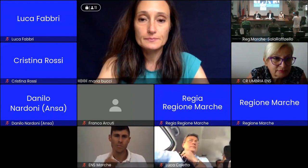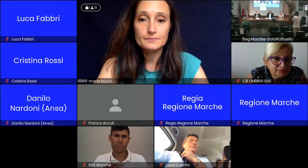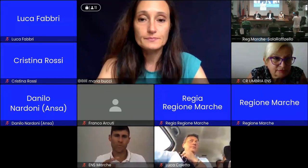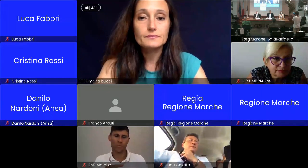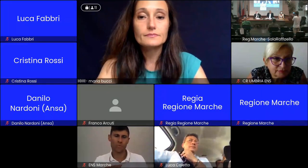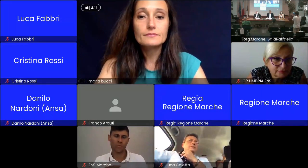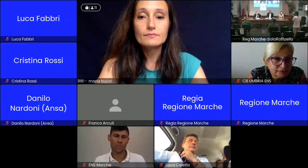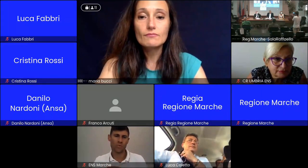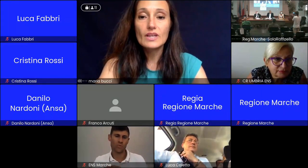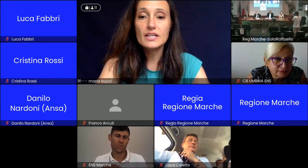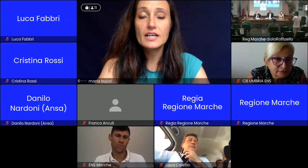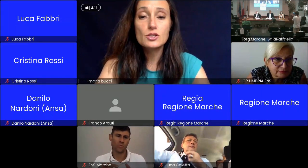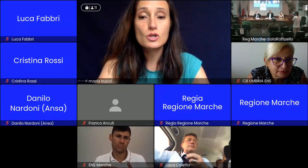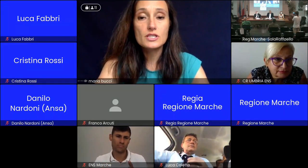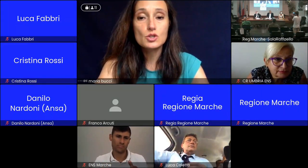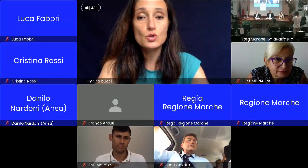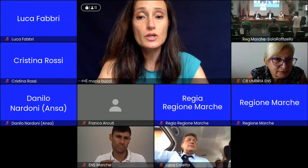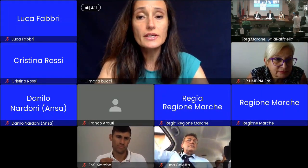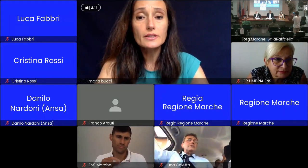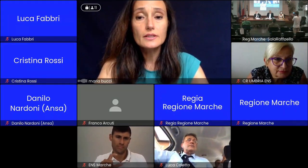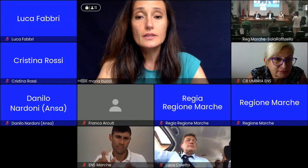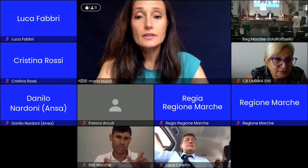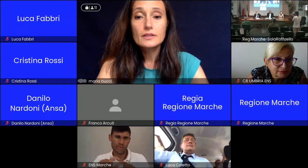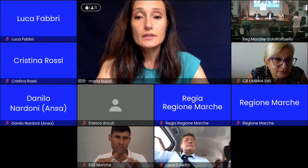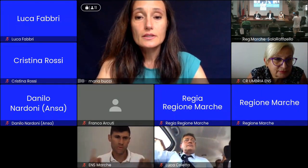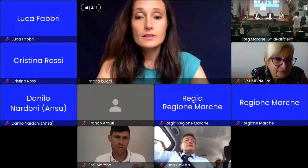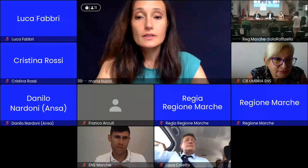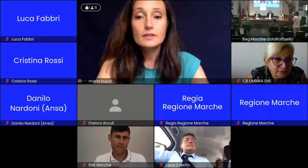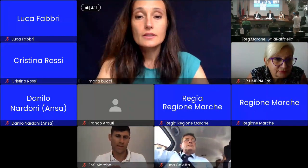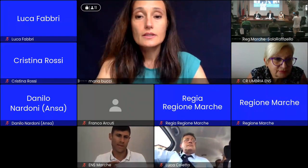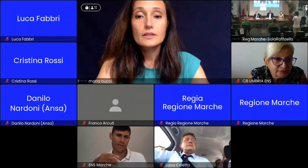visibilità. Ringrazio l'assessore,